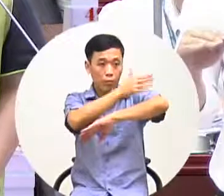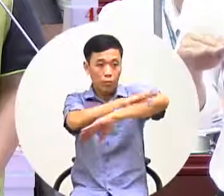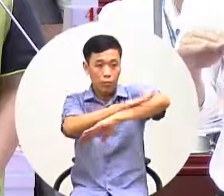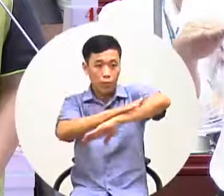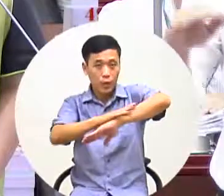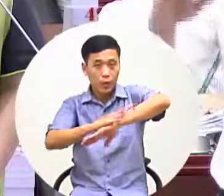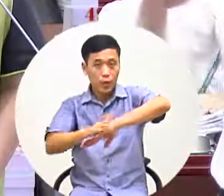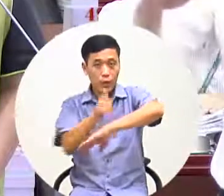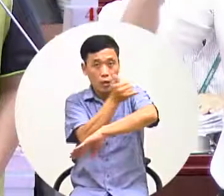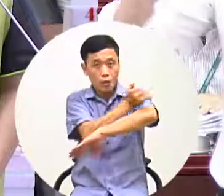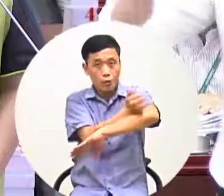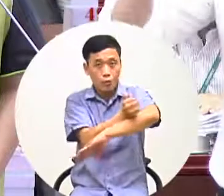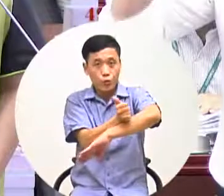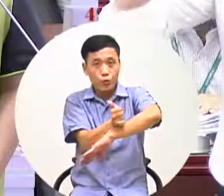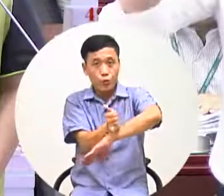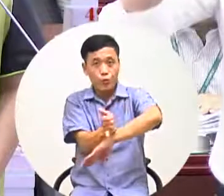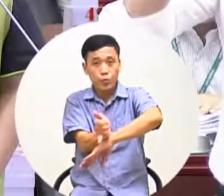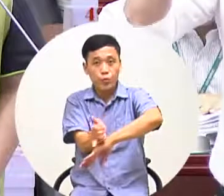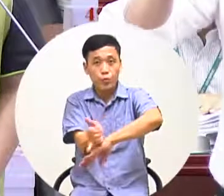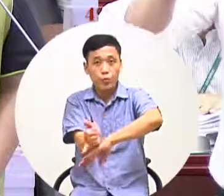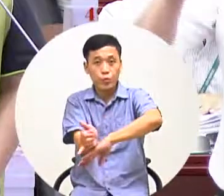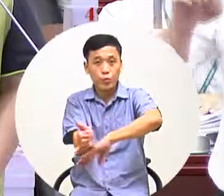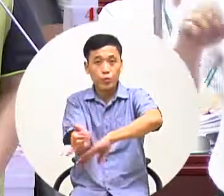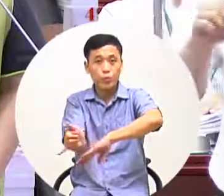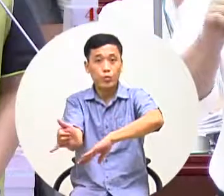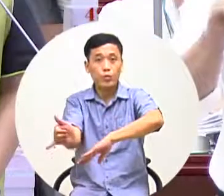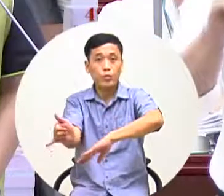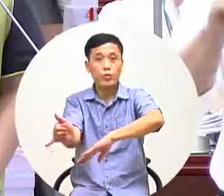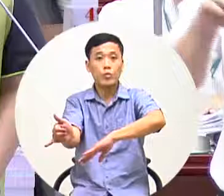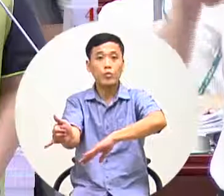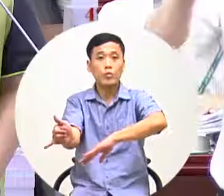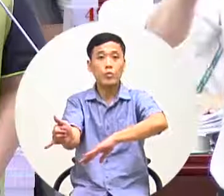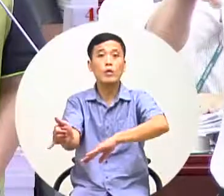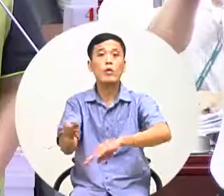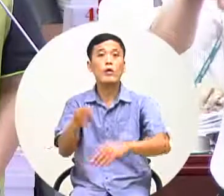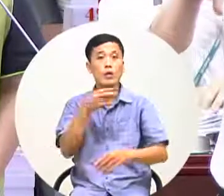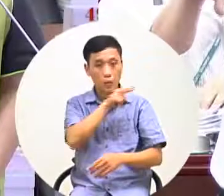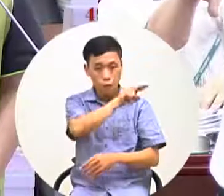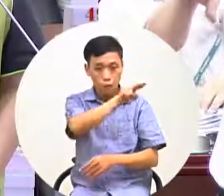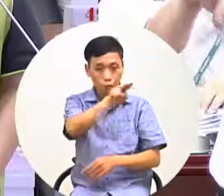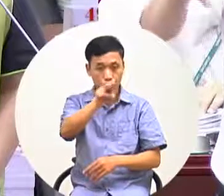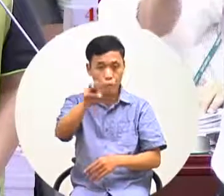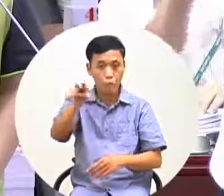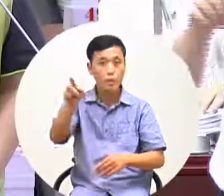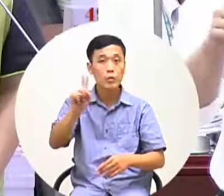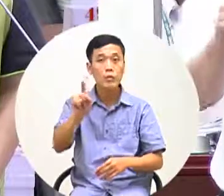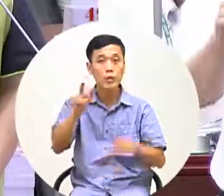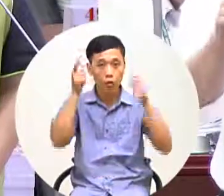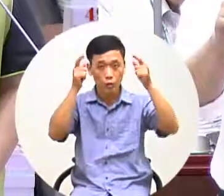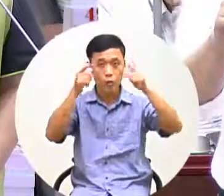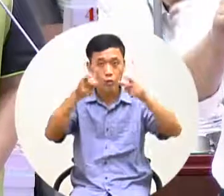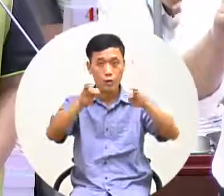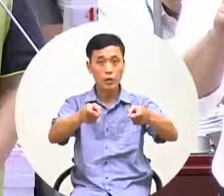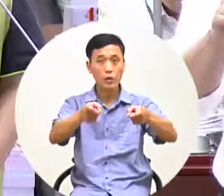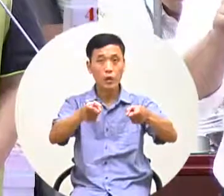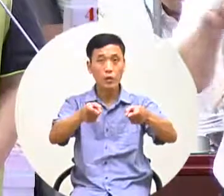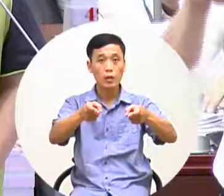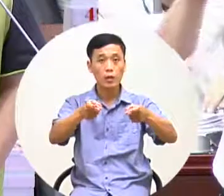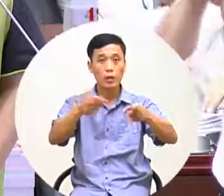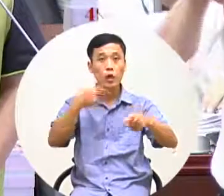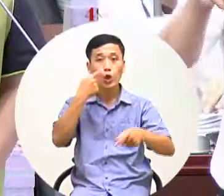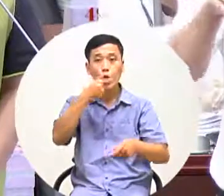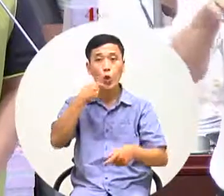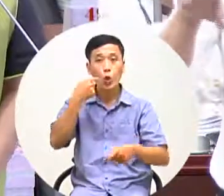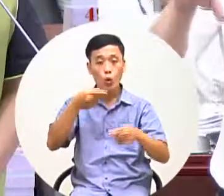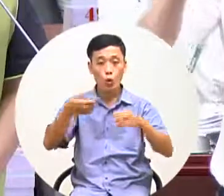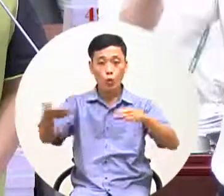还是前提，然后可以眺望我们高雄港那个一港口到跟第一船渠